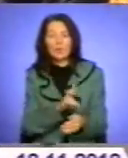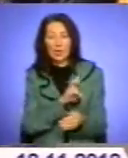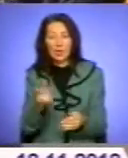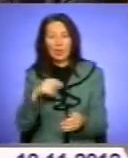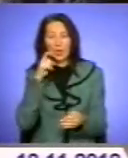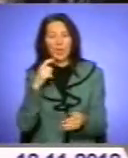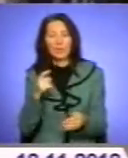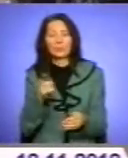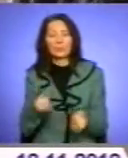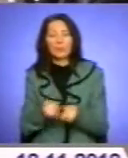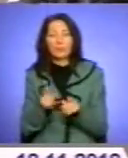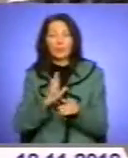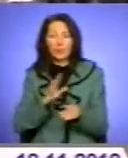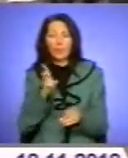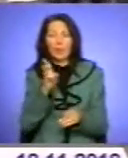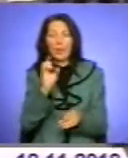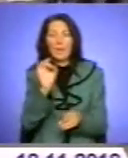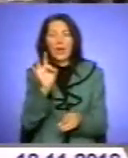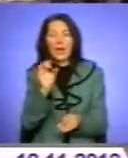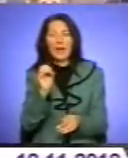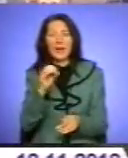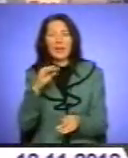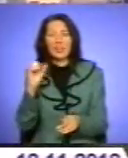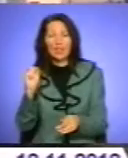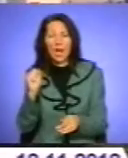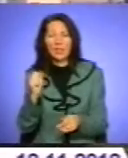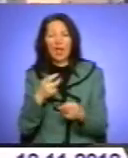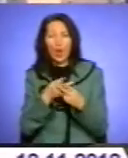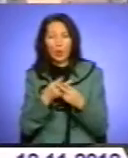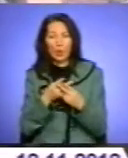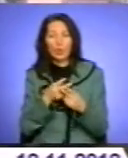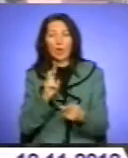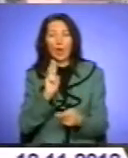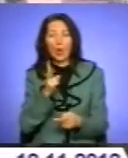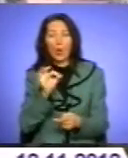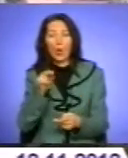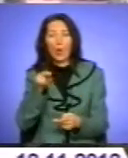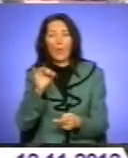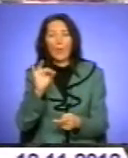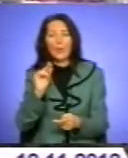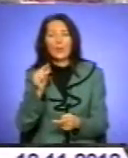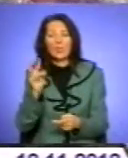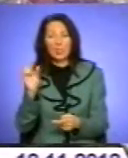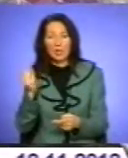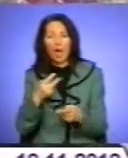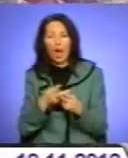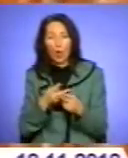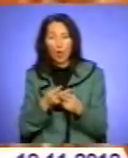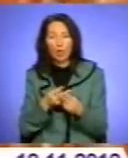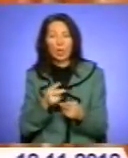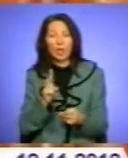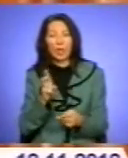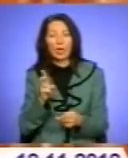Бережанській виховній колонії для неповнолітніх, Купаченецькій виправній колонії номер 112 та Узбаразькій виправній колонії номер